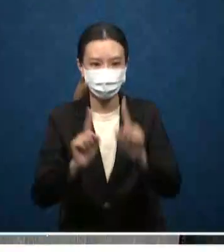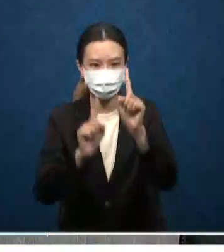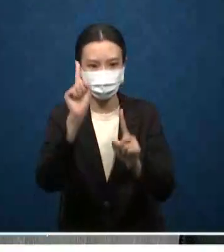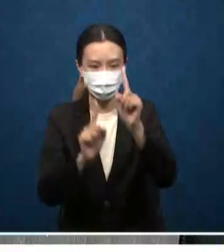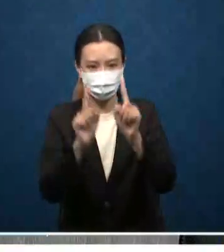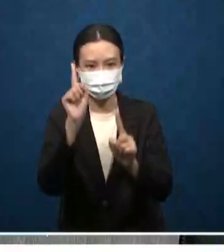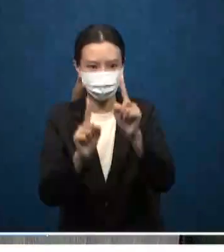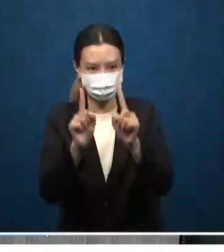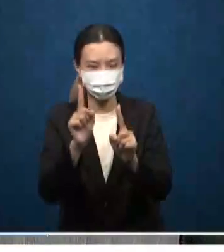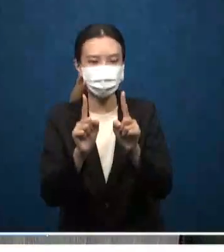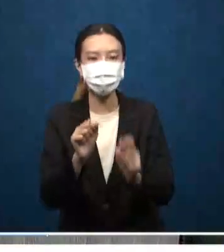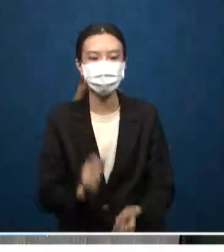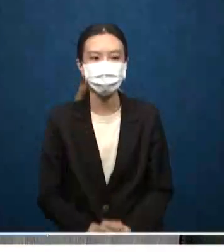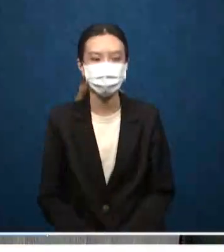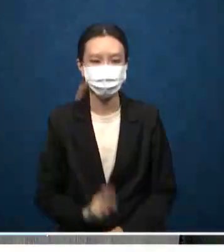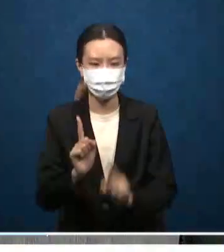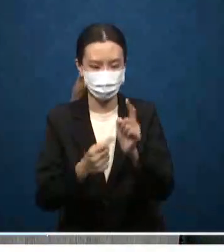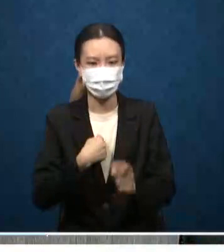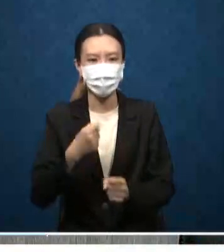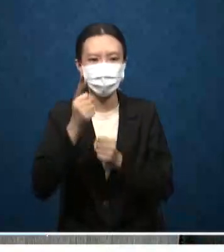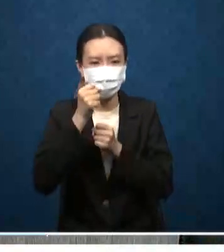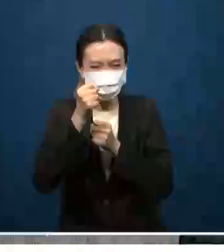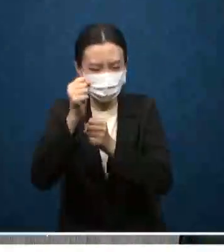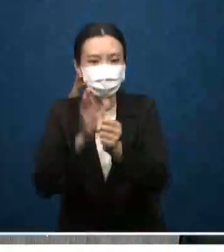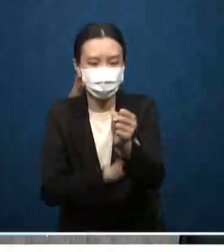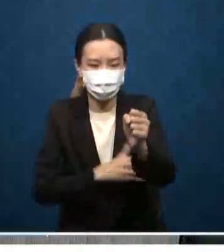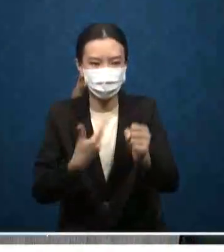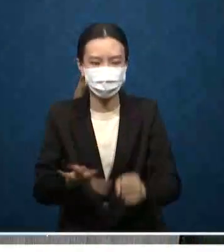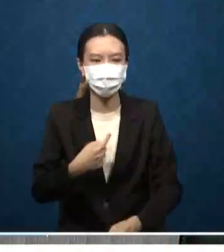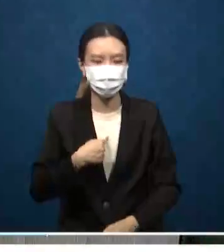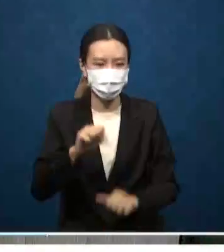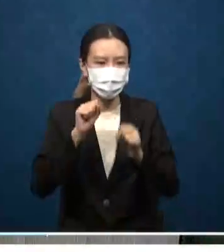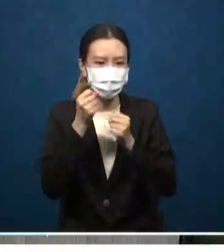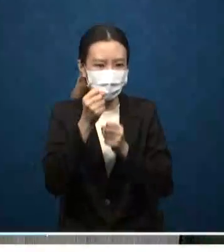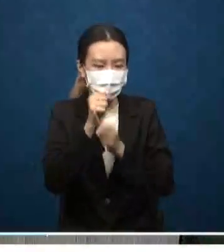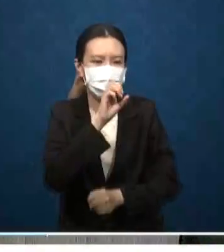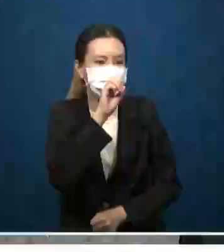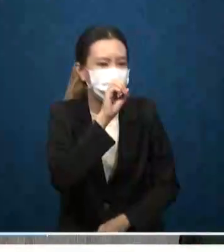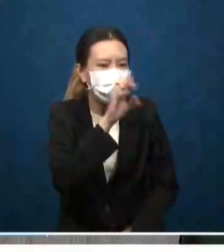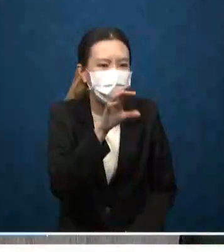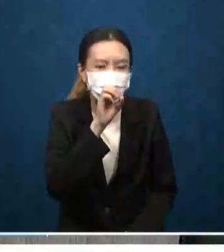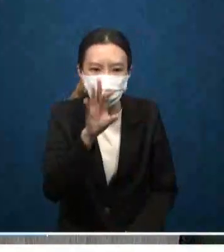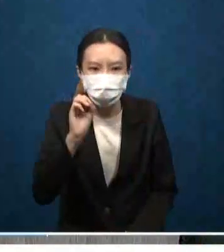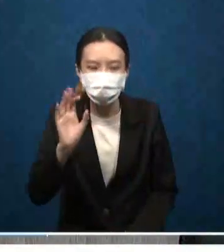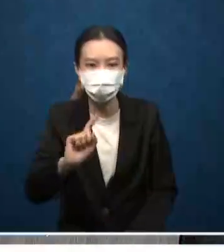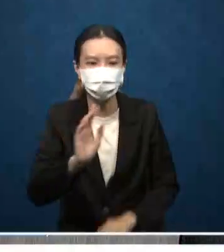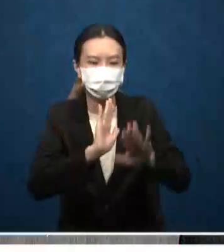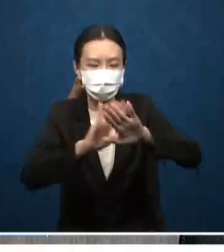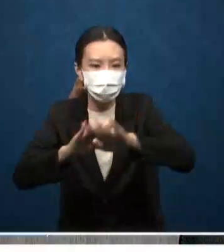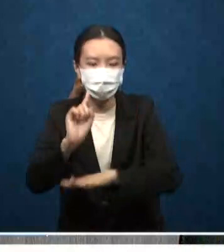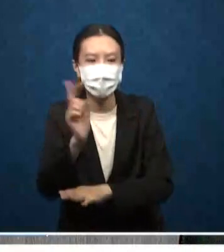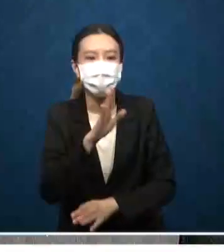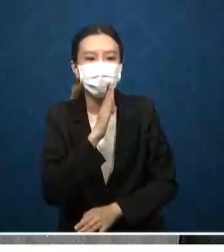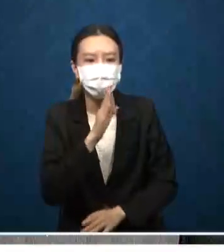เป็นเรื่องที่ผมผมสู้มานานผมก็พยายามบอกนักการศึกษาทั่วประเทศมานานว่าเวลาเราประเมินผลเรา